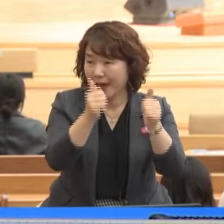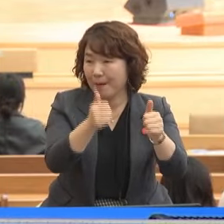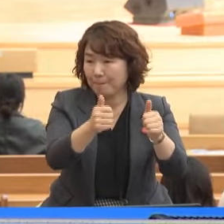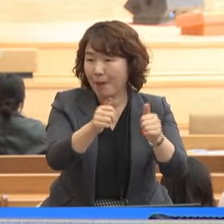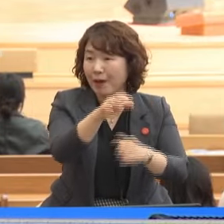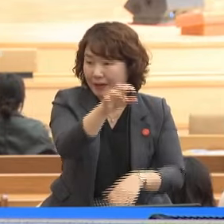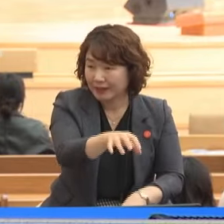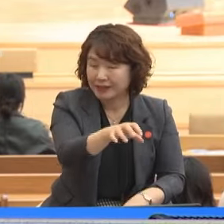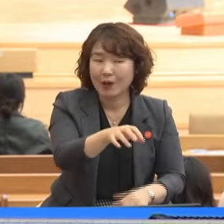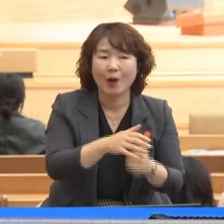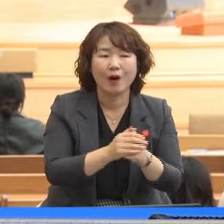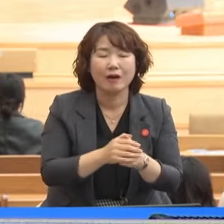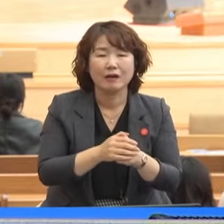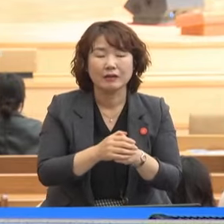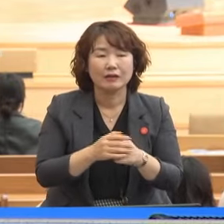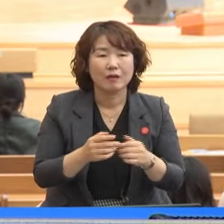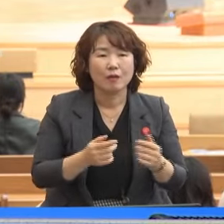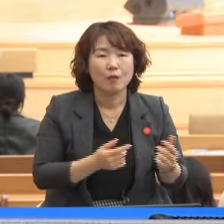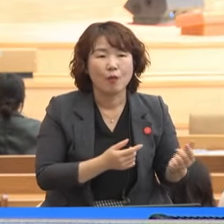대법원 전원